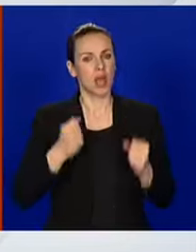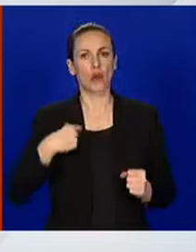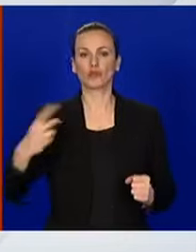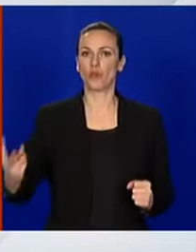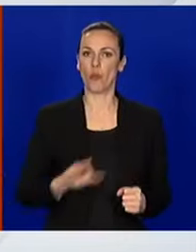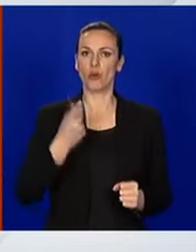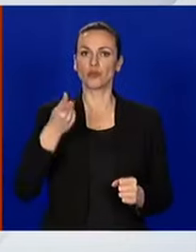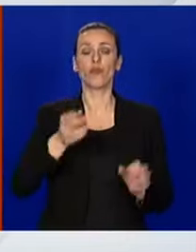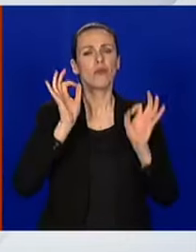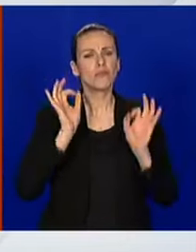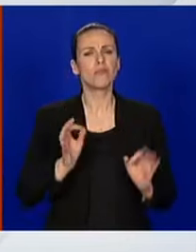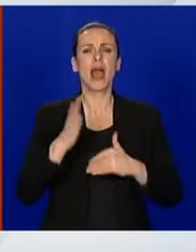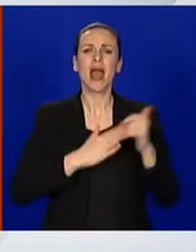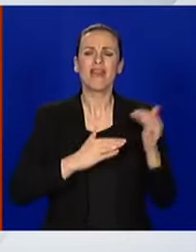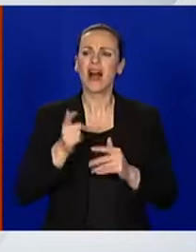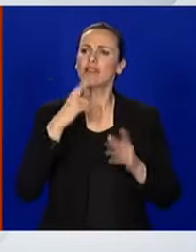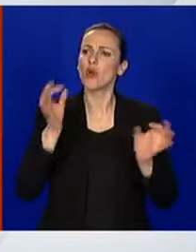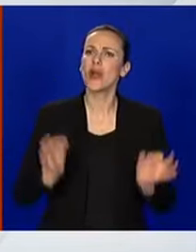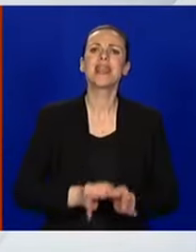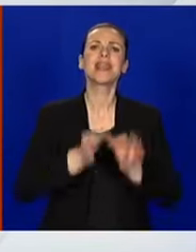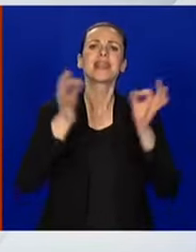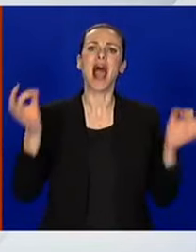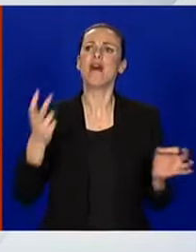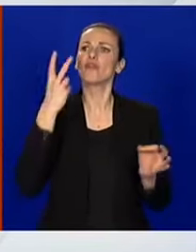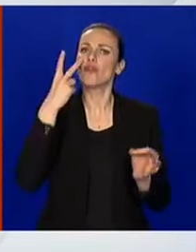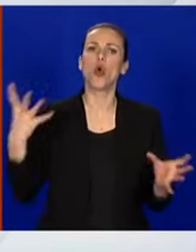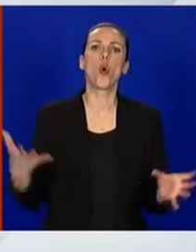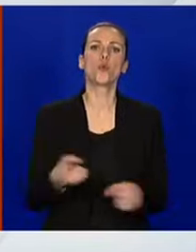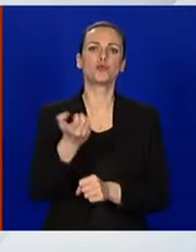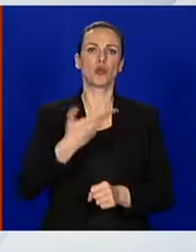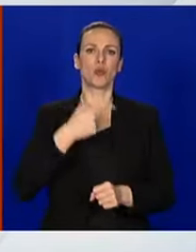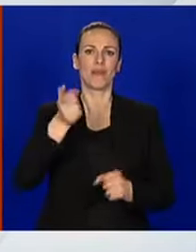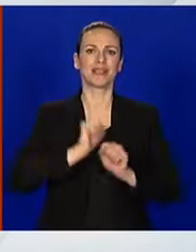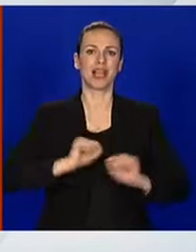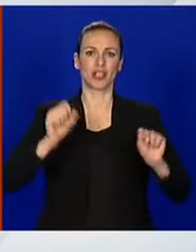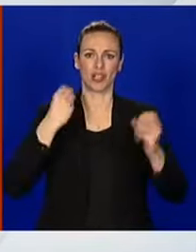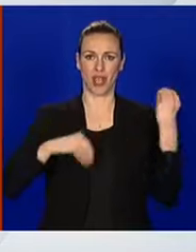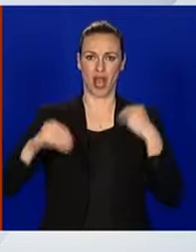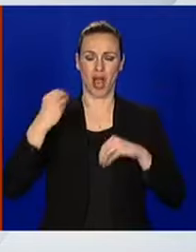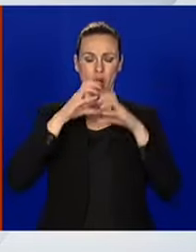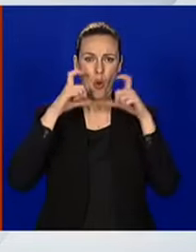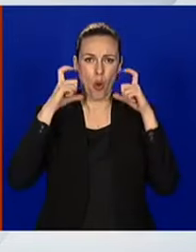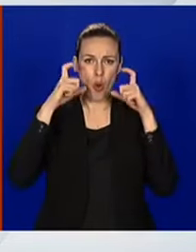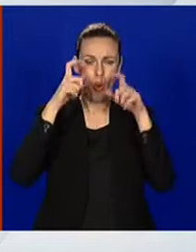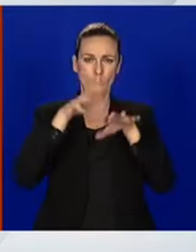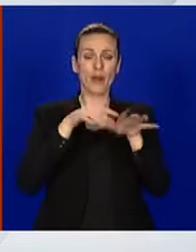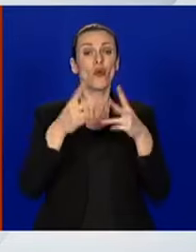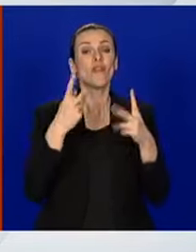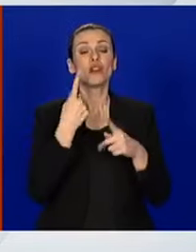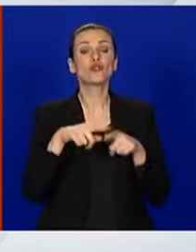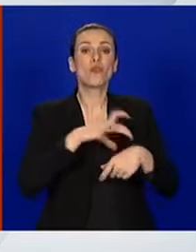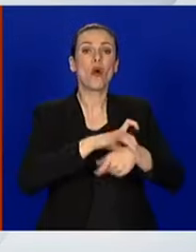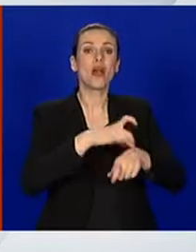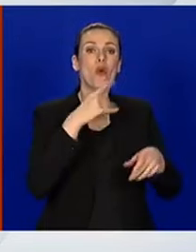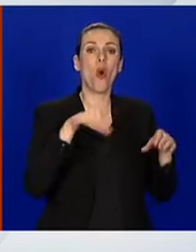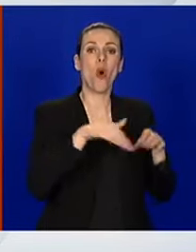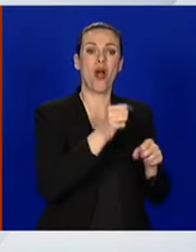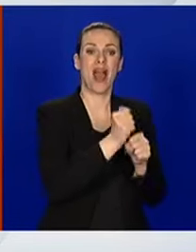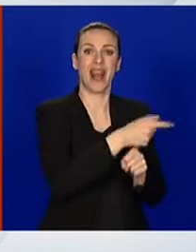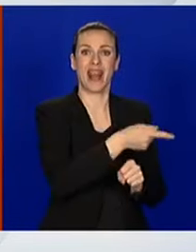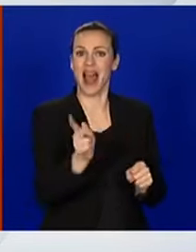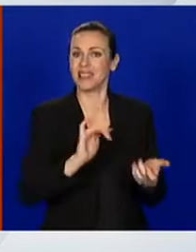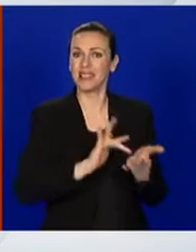ovako kvalitetno i transparentno uspjeli dobiti zaštitnu opremu koja je bitna svim zdravstvenim djelatnicima, isto tako svim